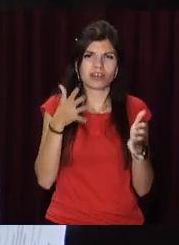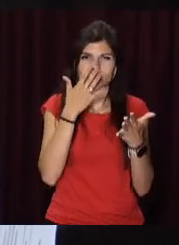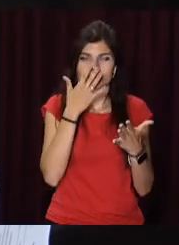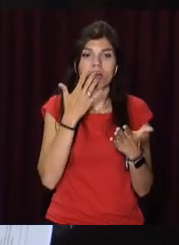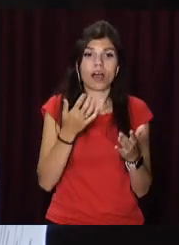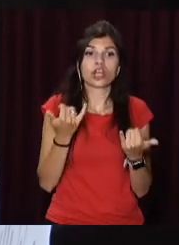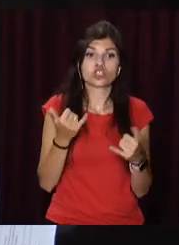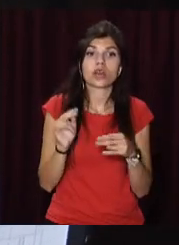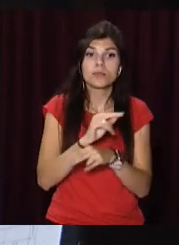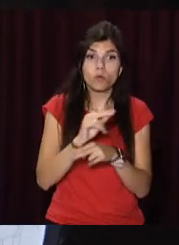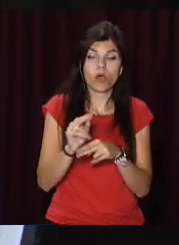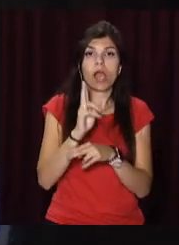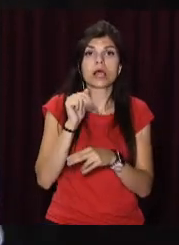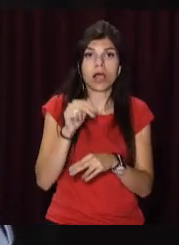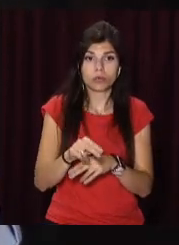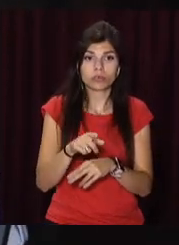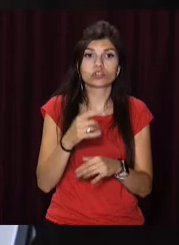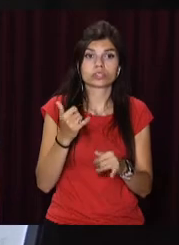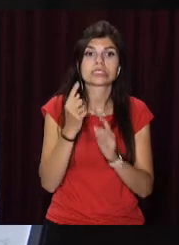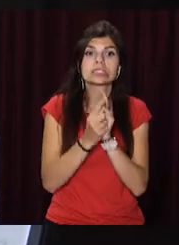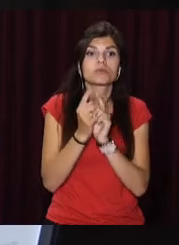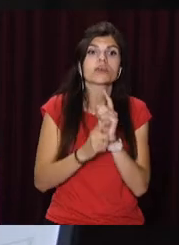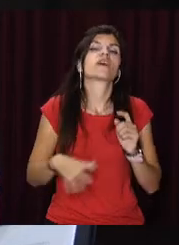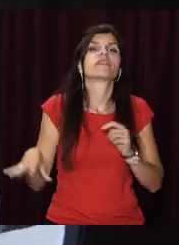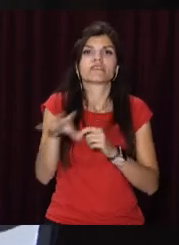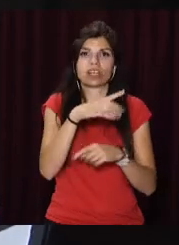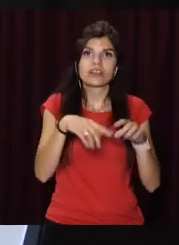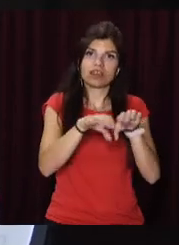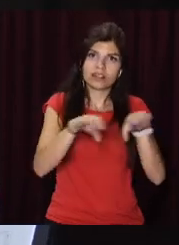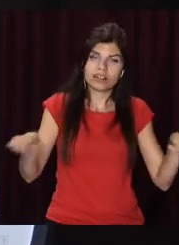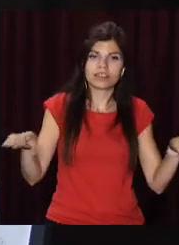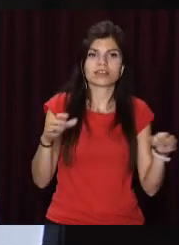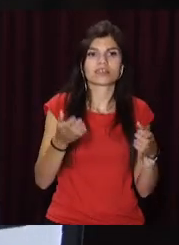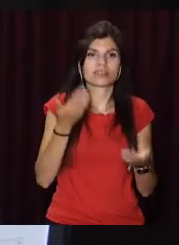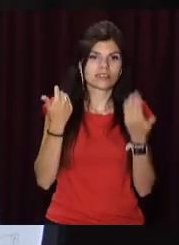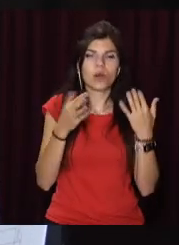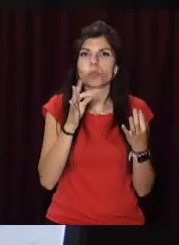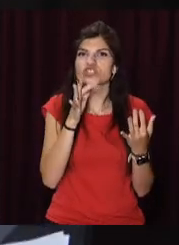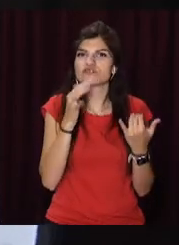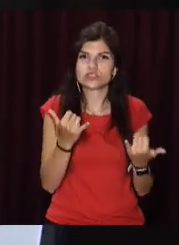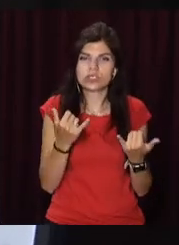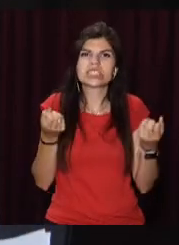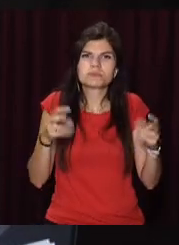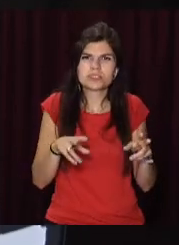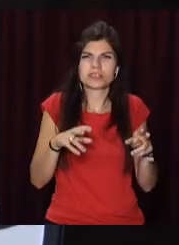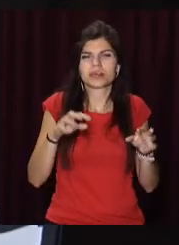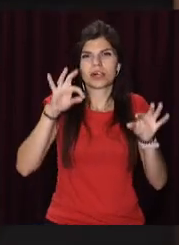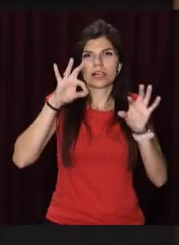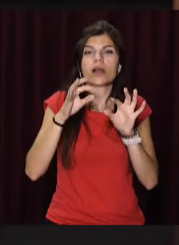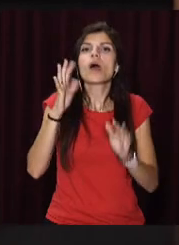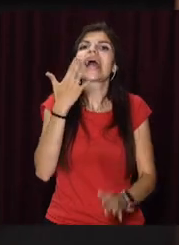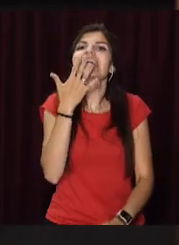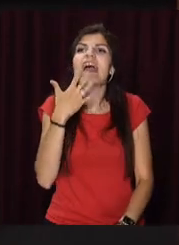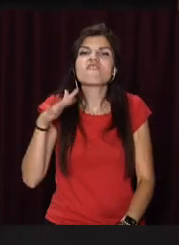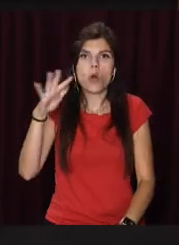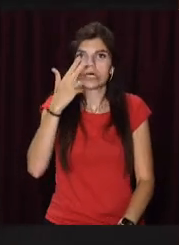Сейчас ремонт идет капитальный, заменяется полностью вся эта трасса канализации, раскрепляется по-современному, шпильками, так сказать, по евростандартам.